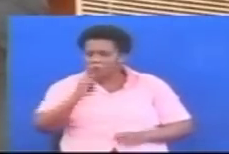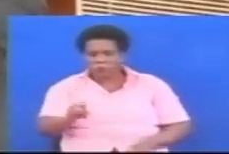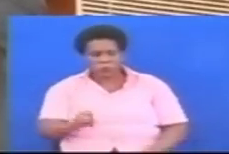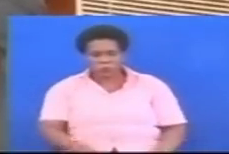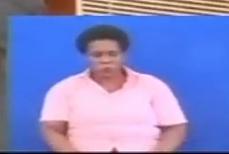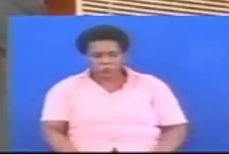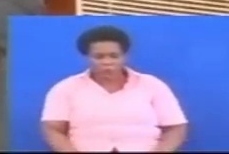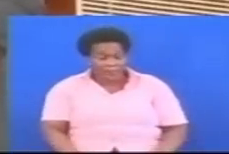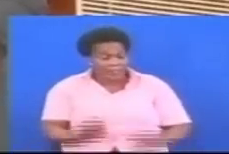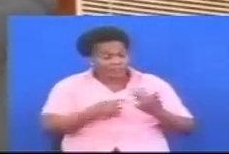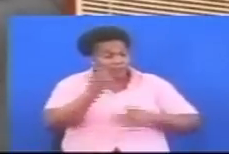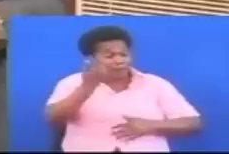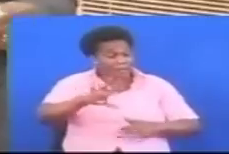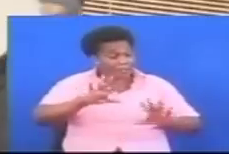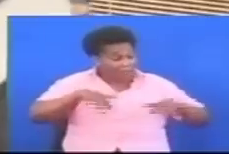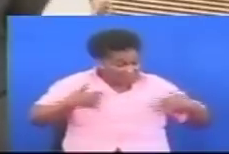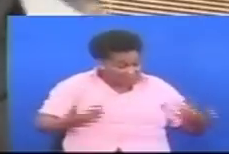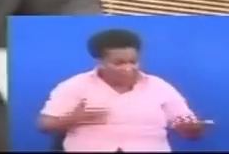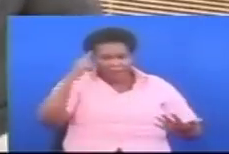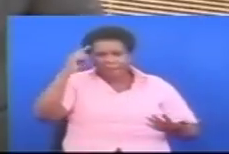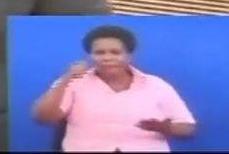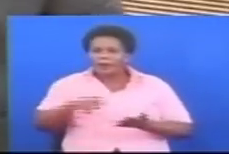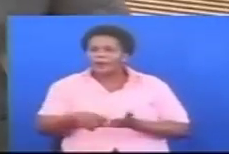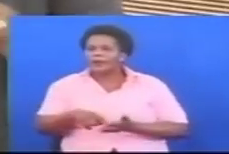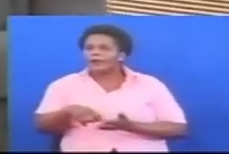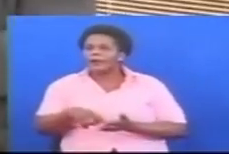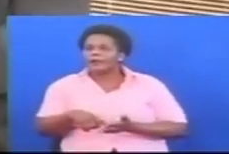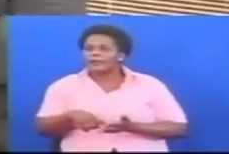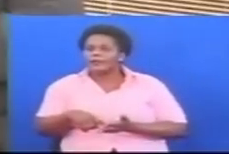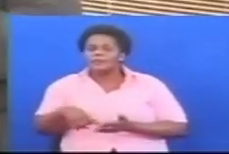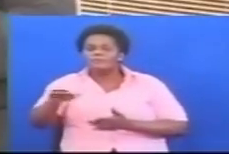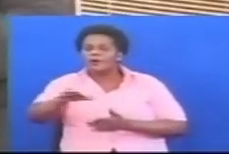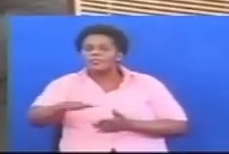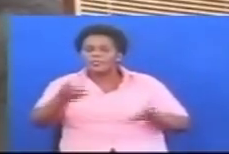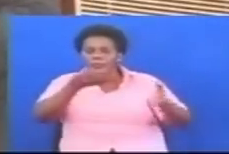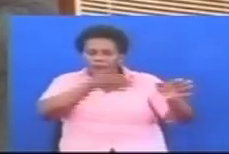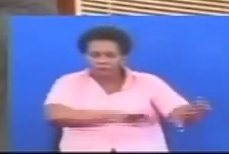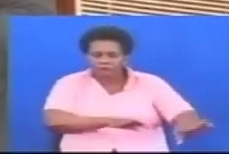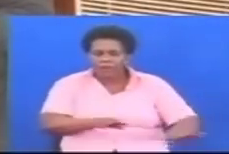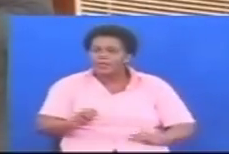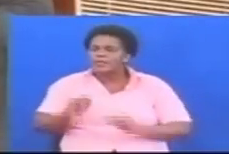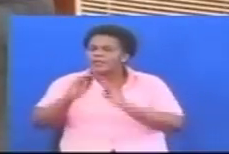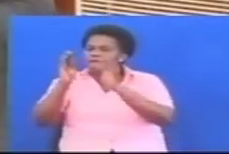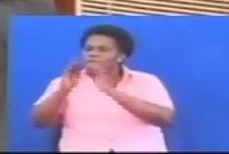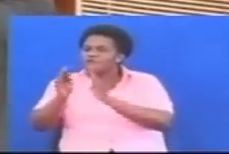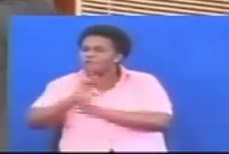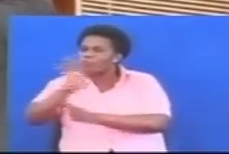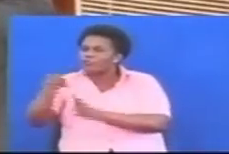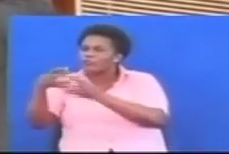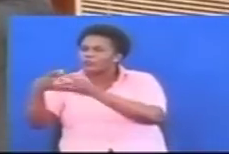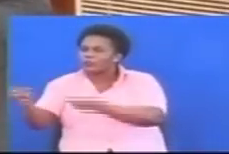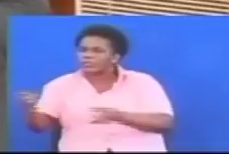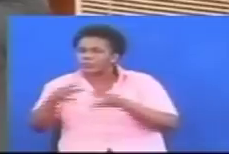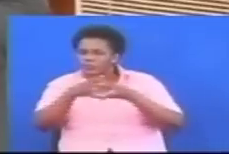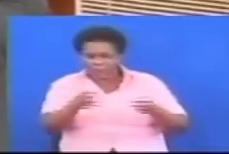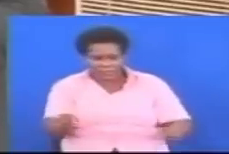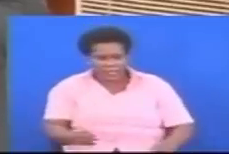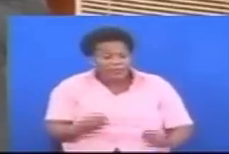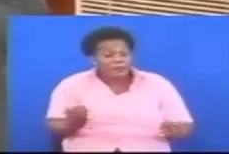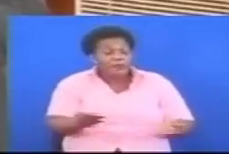viumbe vyote vinaweza kupotea na mazingira yanaweza kuwa mfu na maendeleo ya kiuchumi na kijamii yatadumaa.